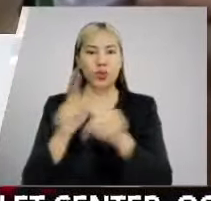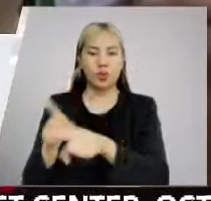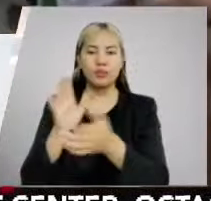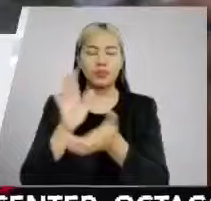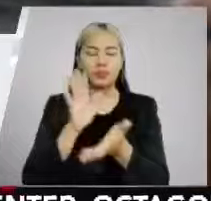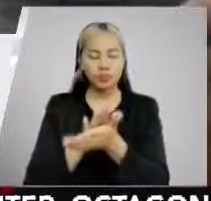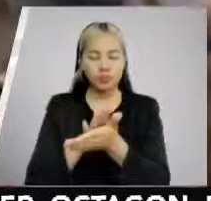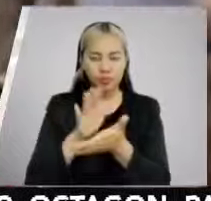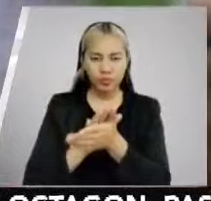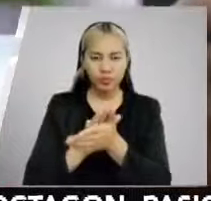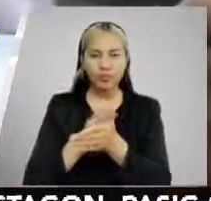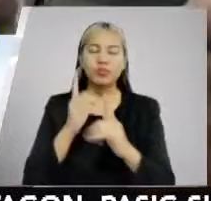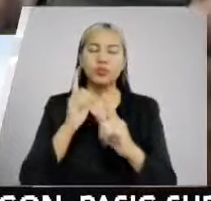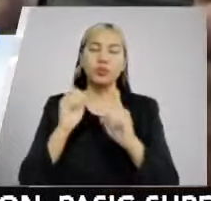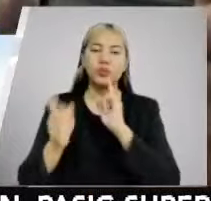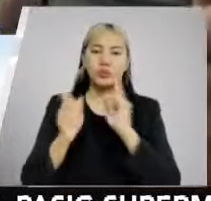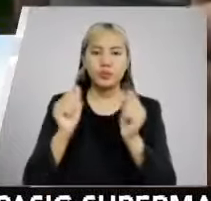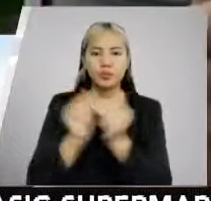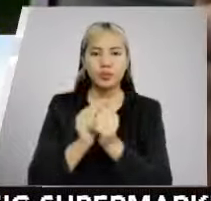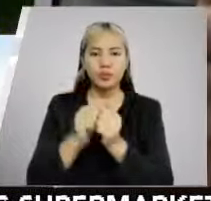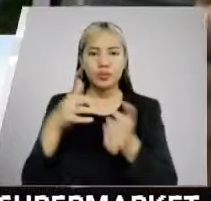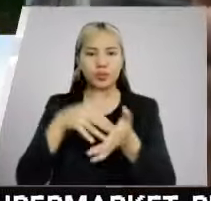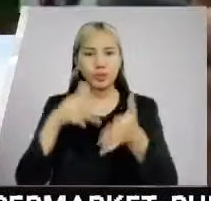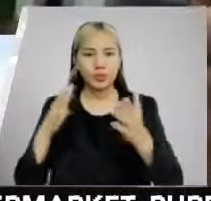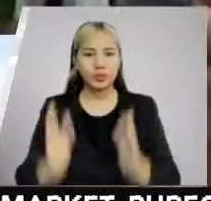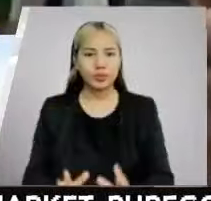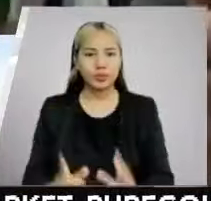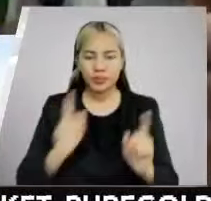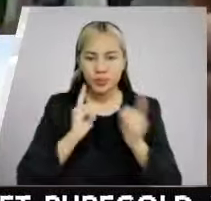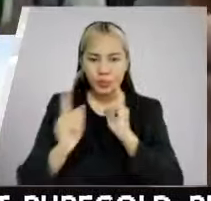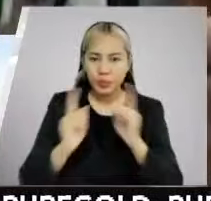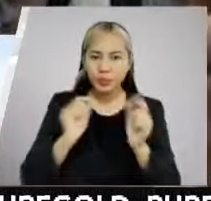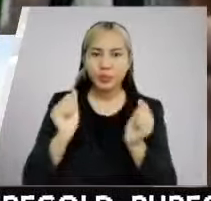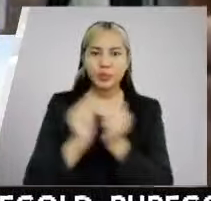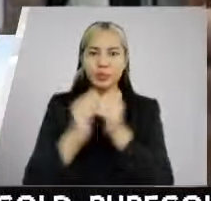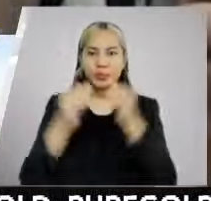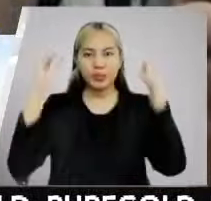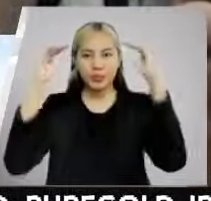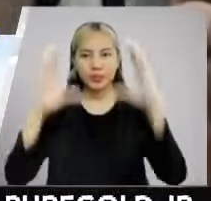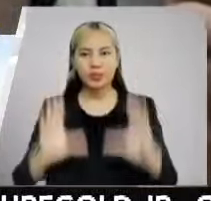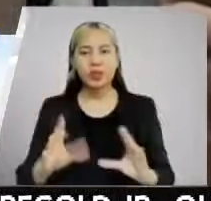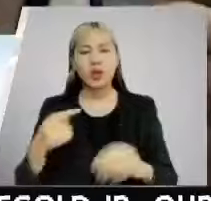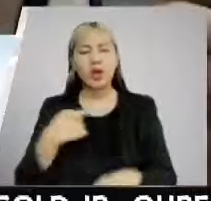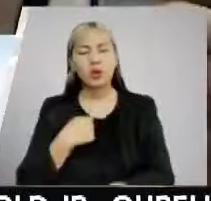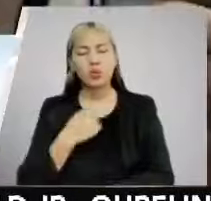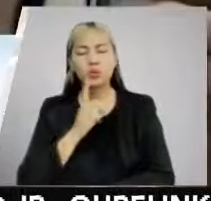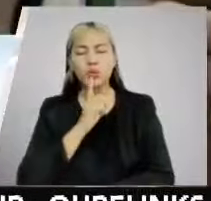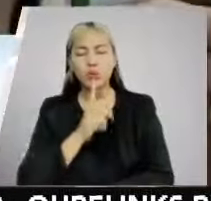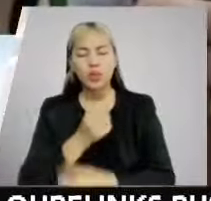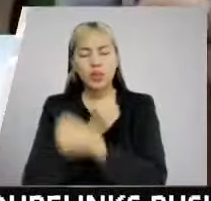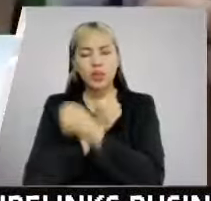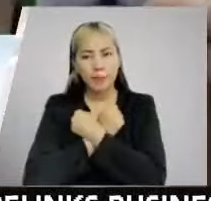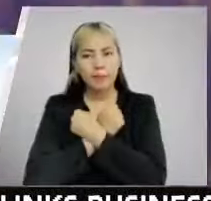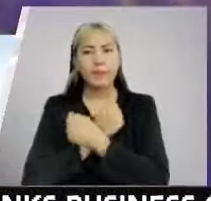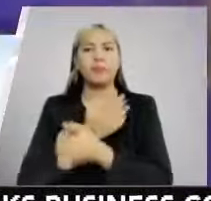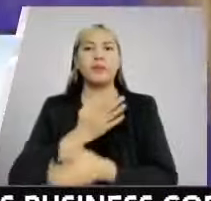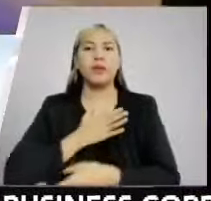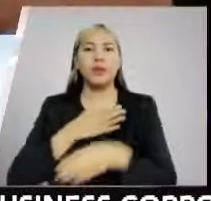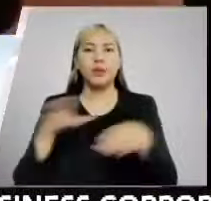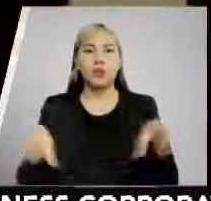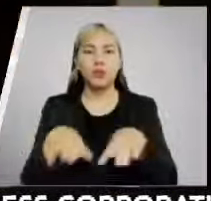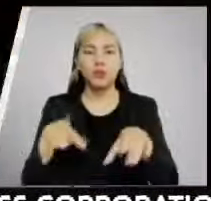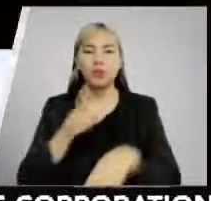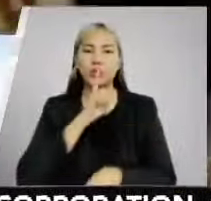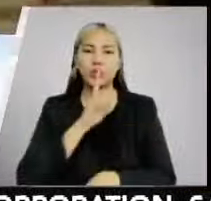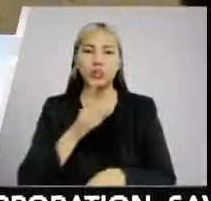mga estudyante at pakikipag-usap ko sa mga guro. Minahal ko talaga yung trabaho ko kaya nalulungkot ako.